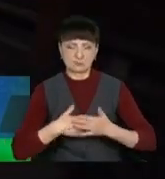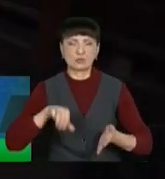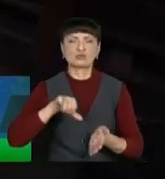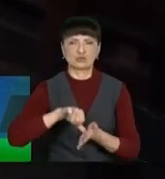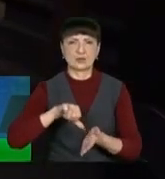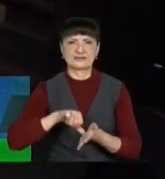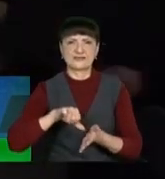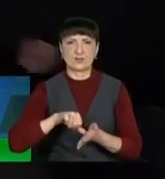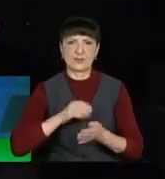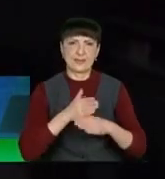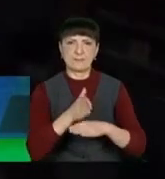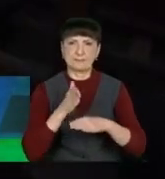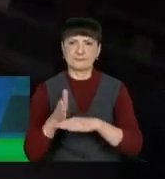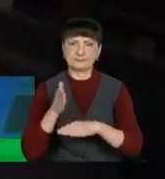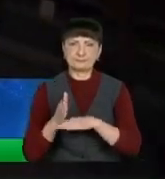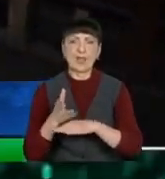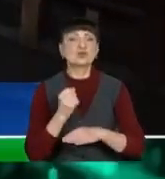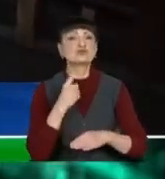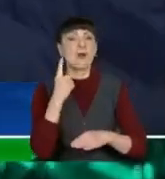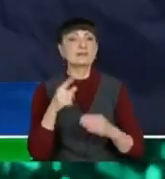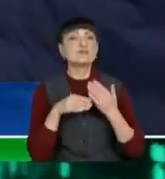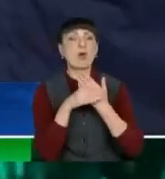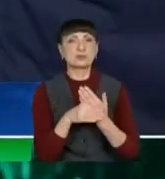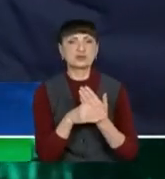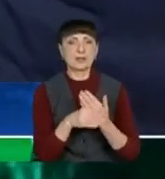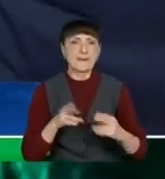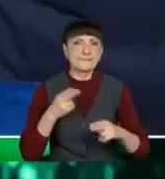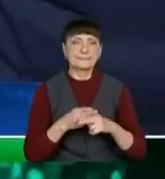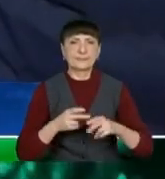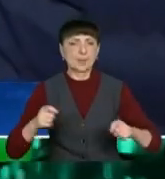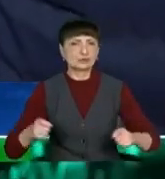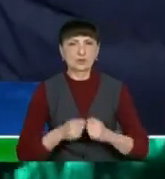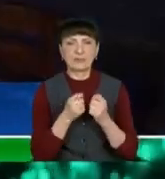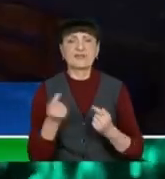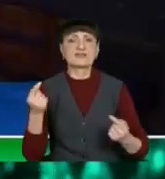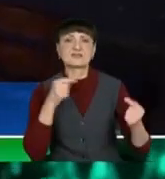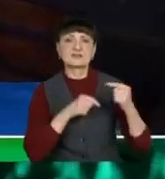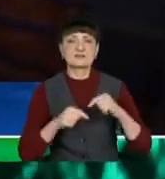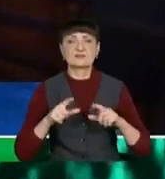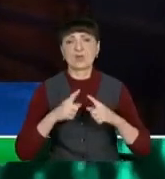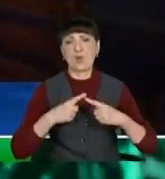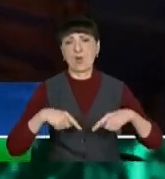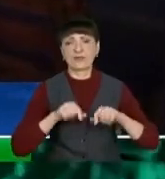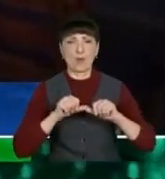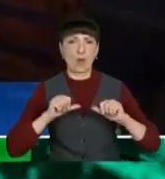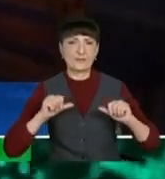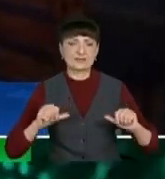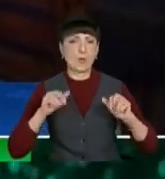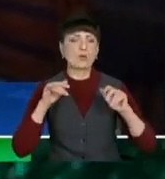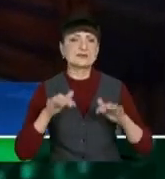участвуем. Еще один рычаг для профилактики правонарушений – взаимодействие с межведомственными комиссиями по